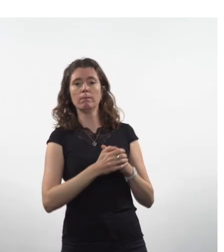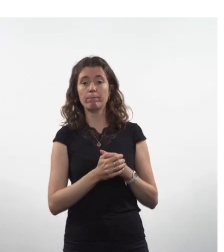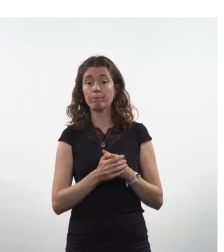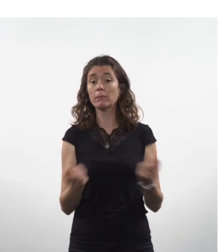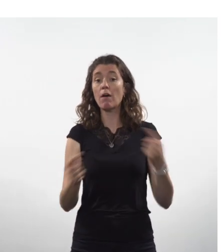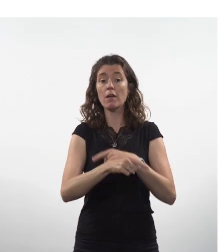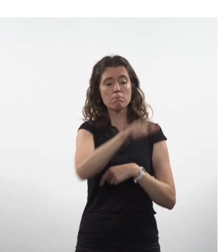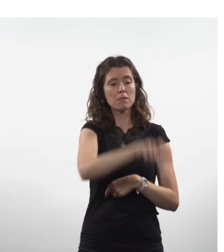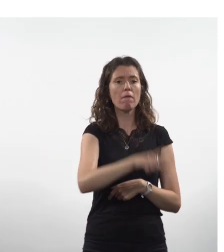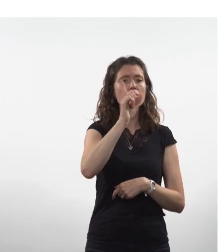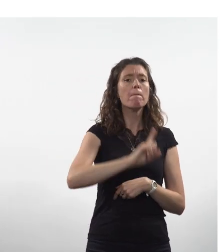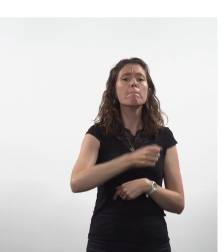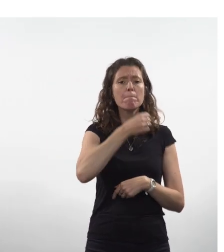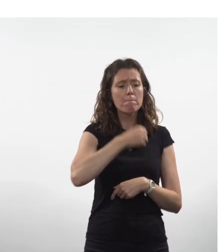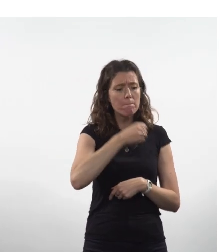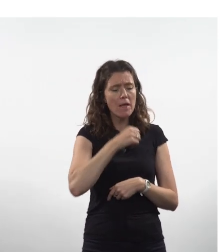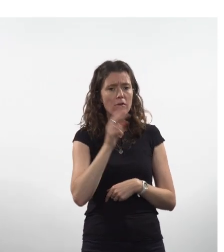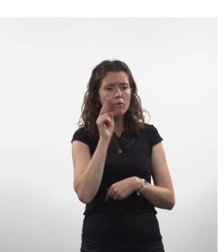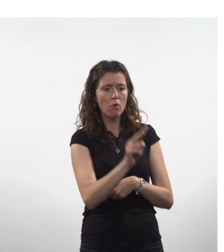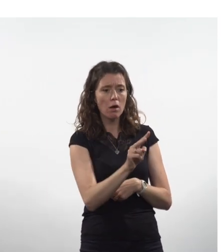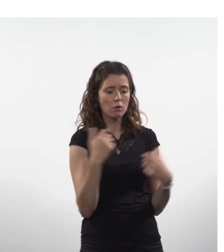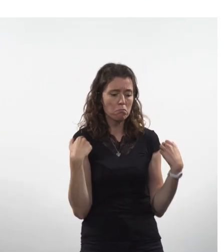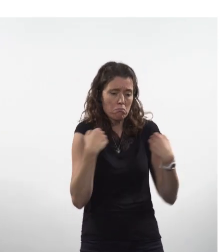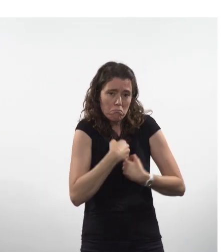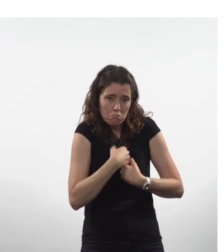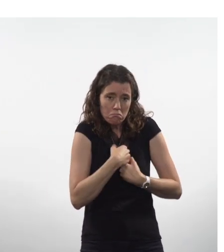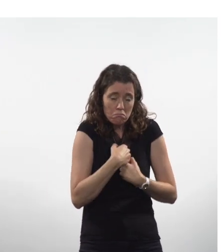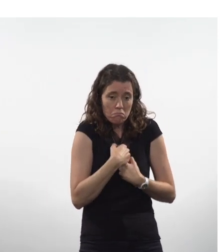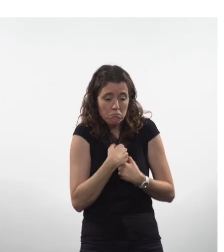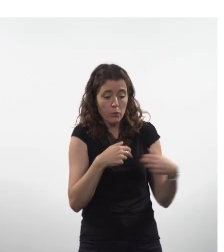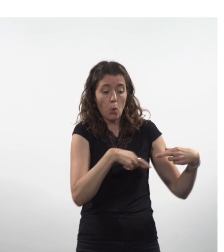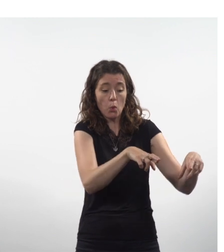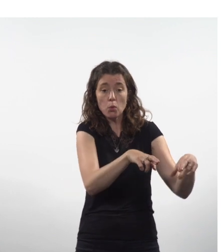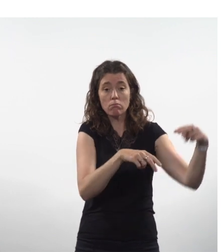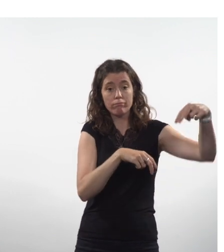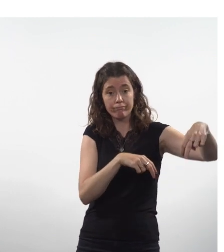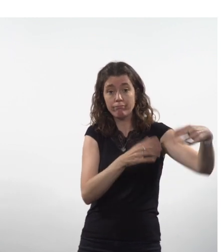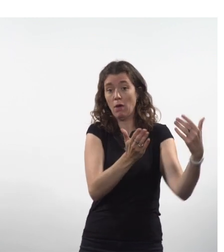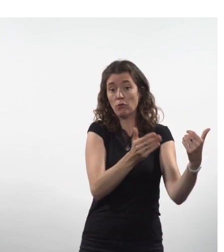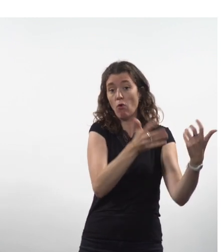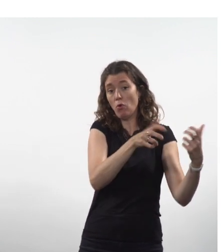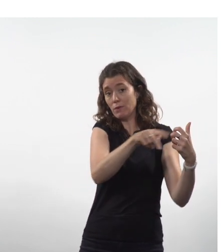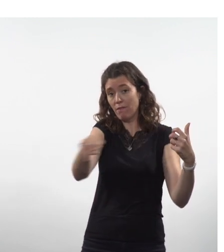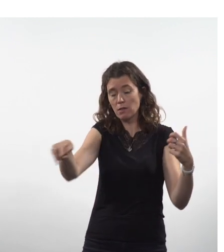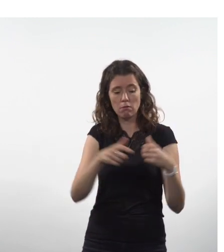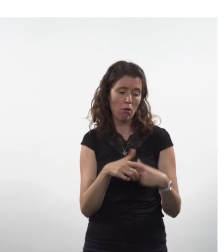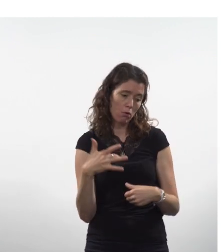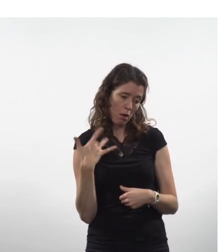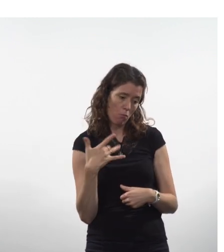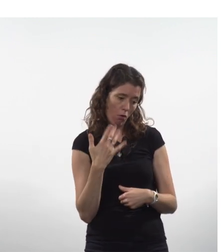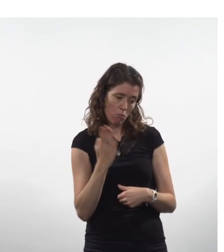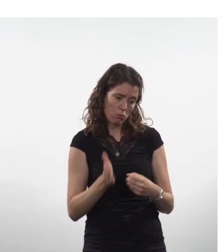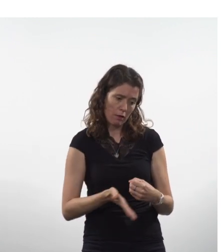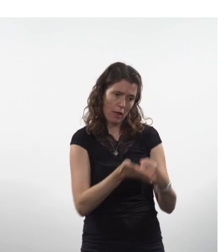une petite dame en imperméable beige qui est au bord de la rue, qui attend pour traverser. Bon, je vais dire la pauvre, je vais l'aider, donc je